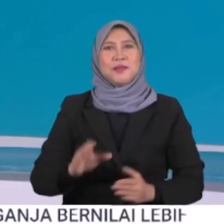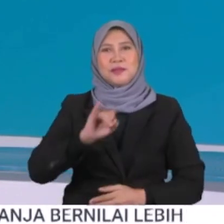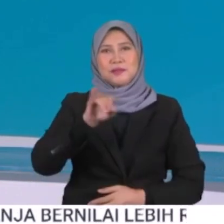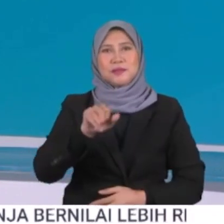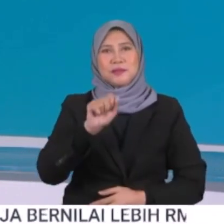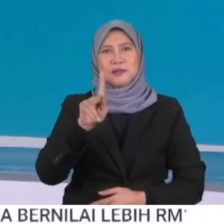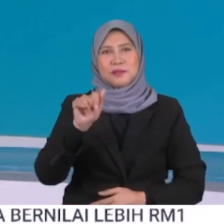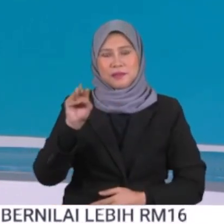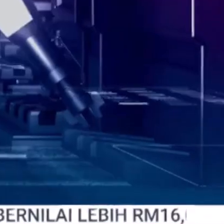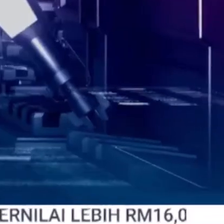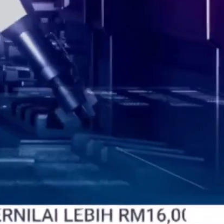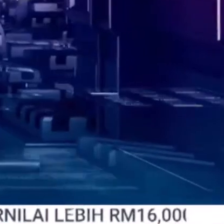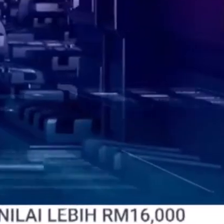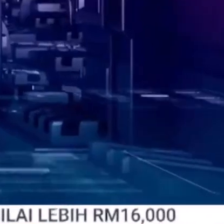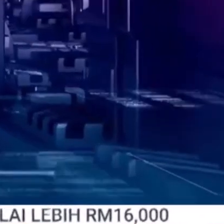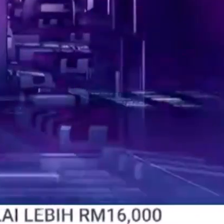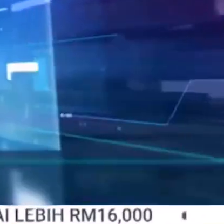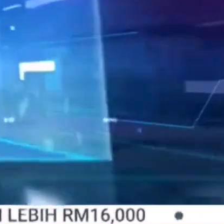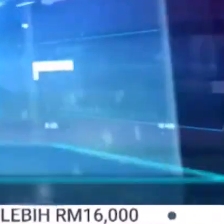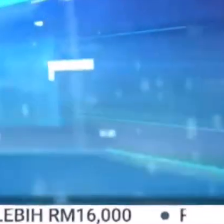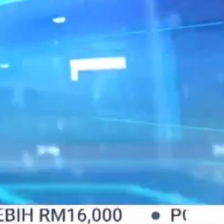laporannya.